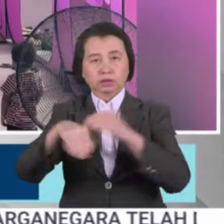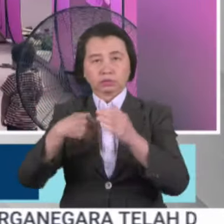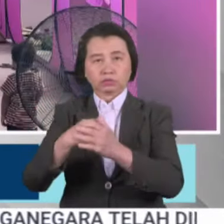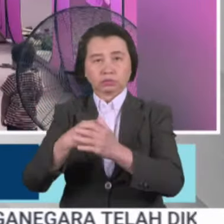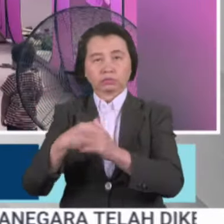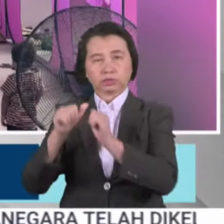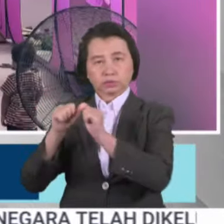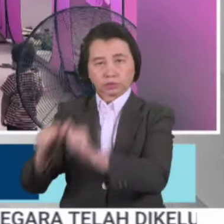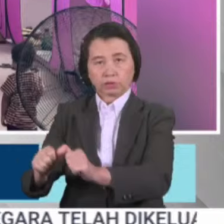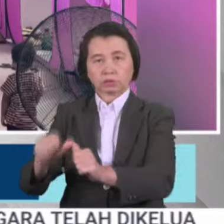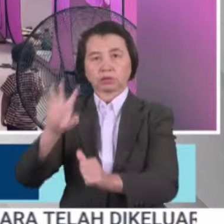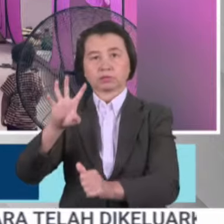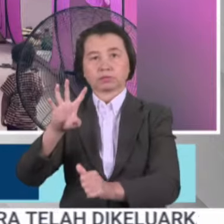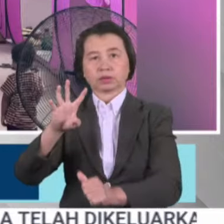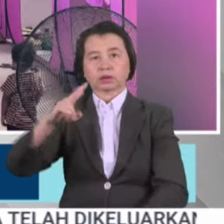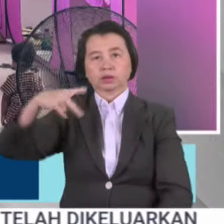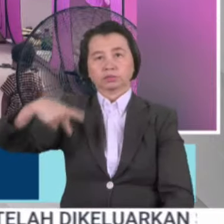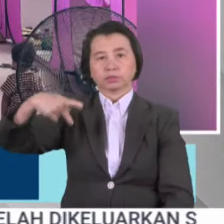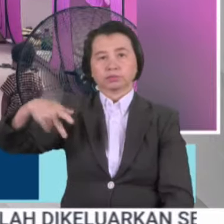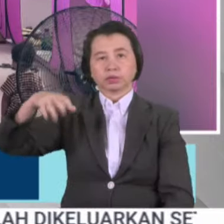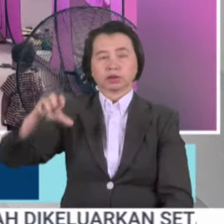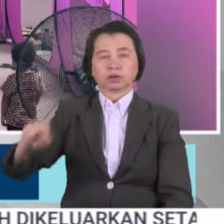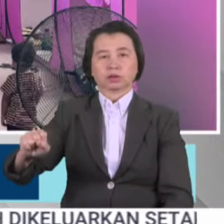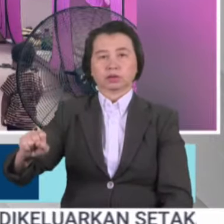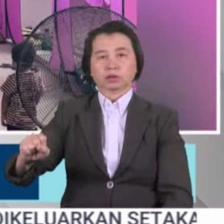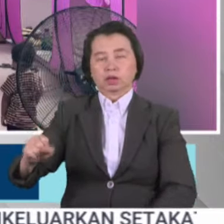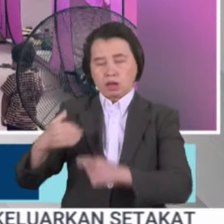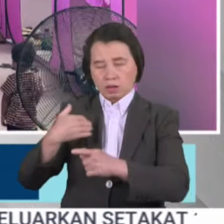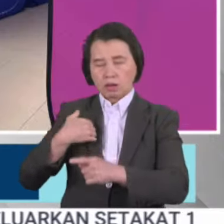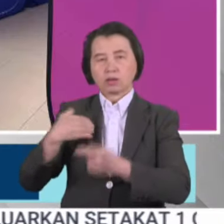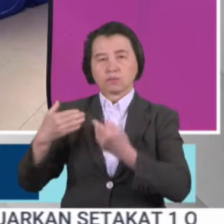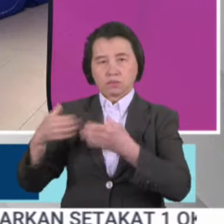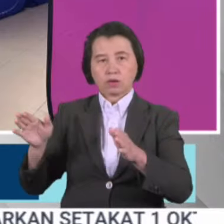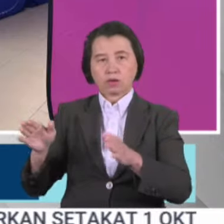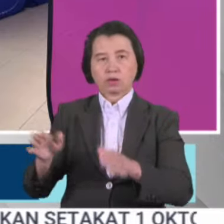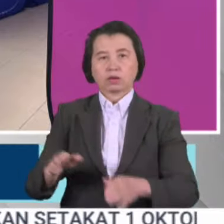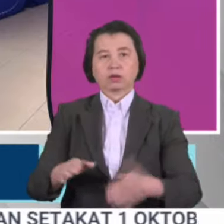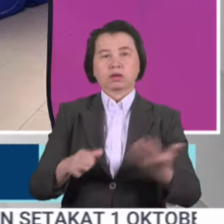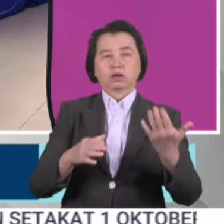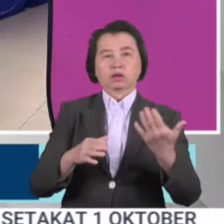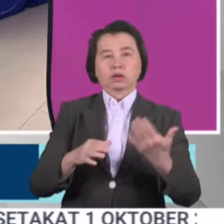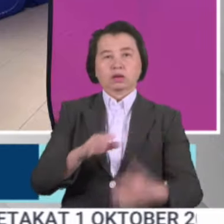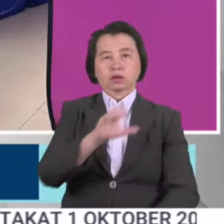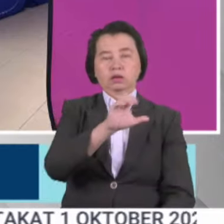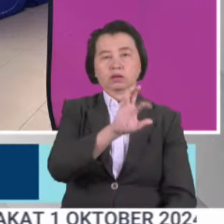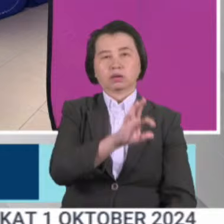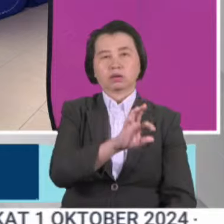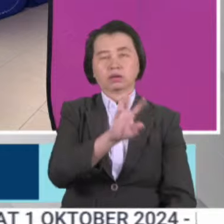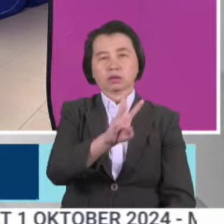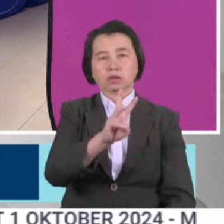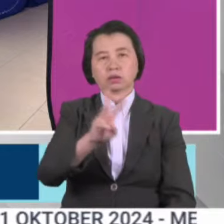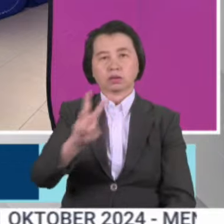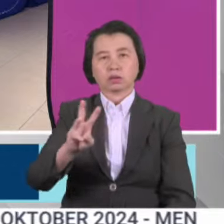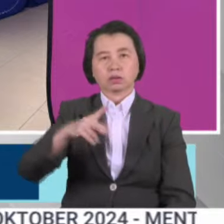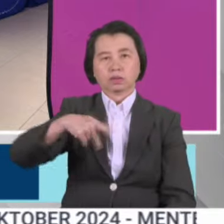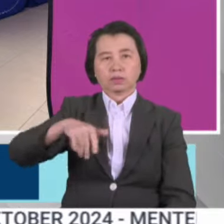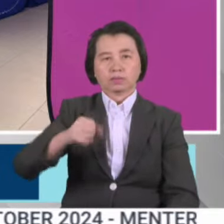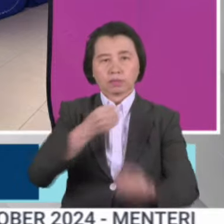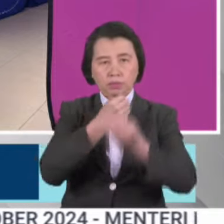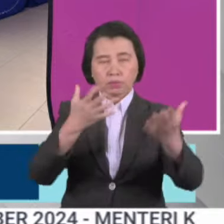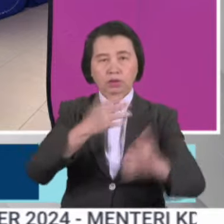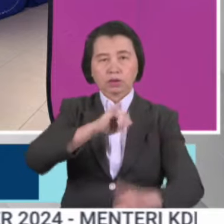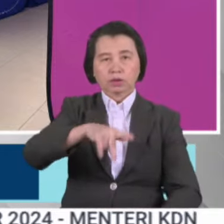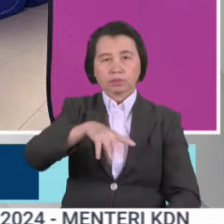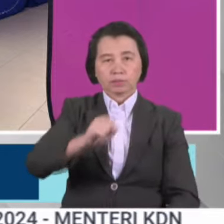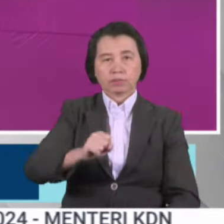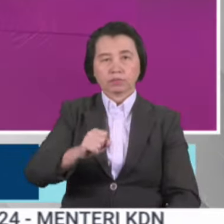mereka berlindung di empat pusat pemindahan sementara PPS yang masih aktif. Menerusi laman Sesawang Public Info Banjir GPS,